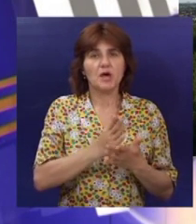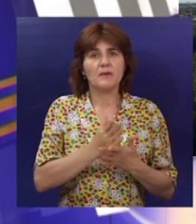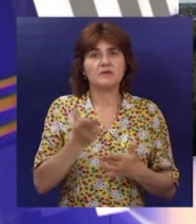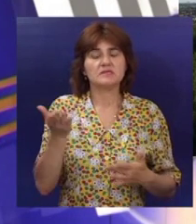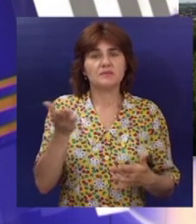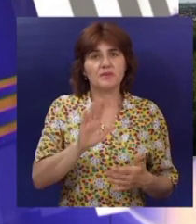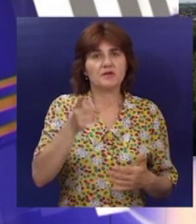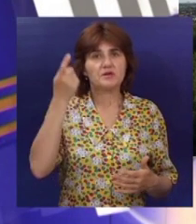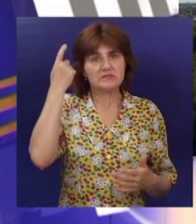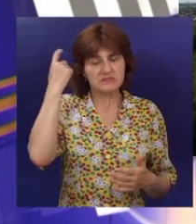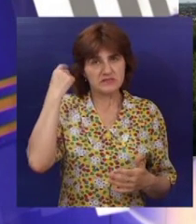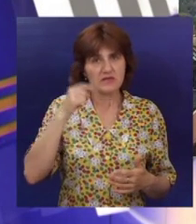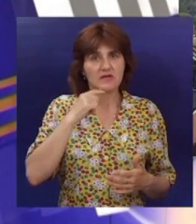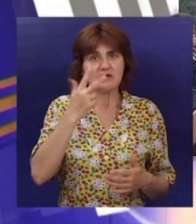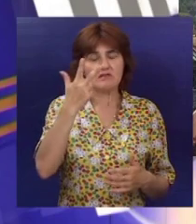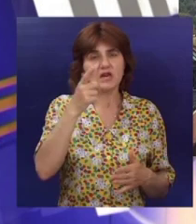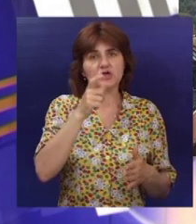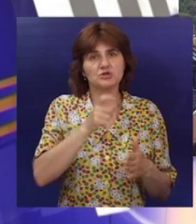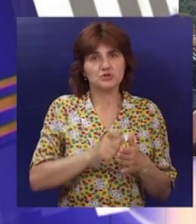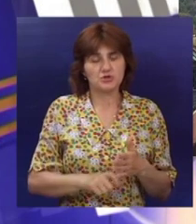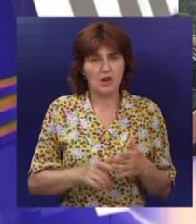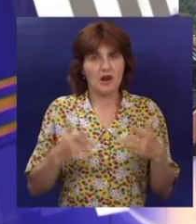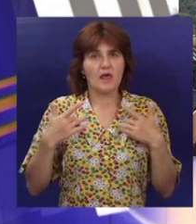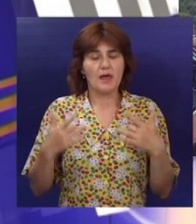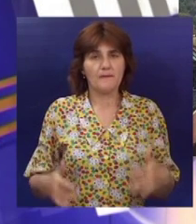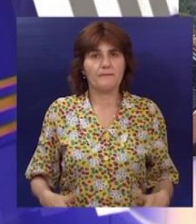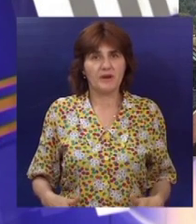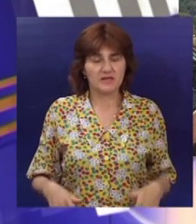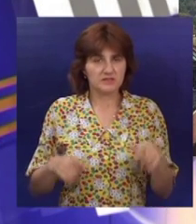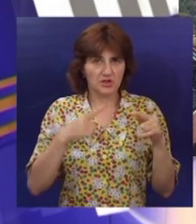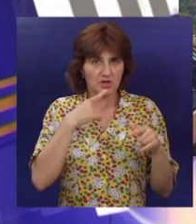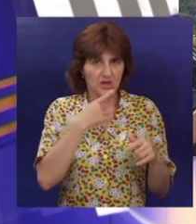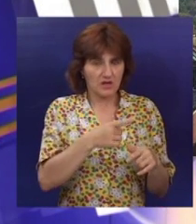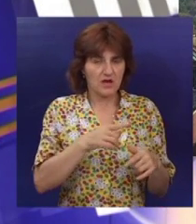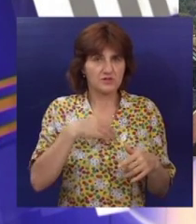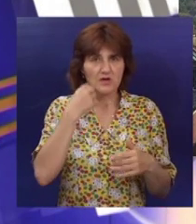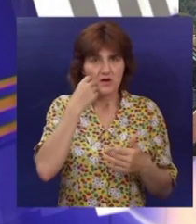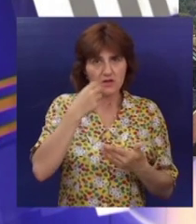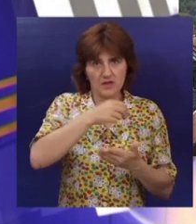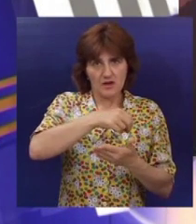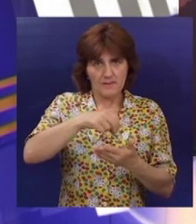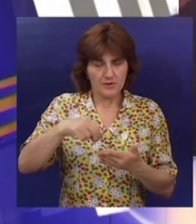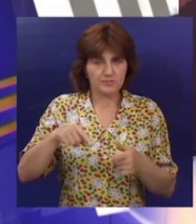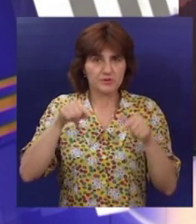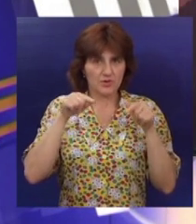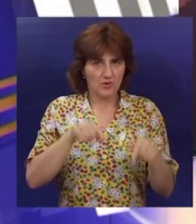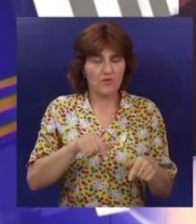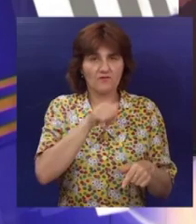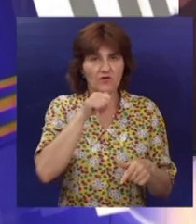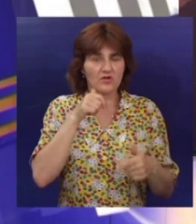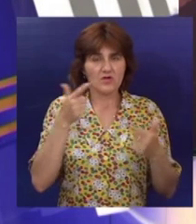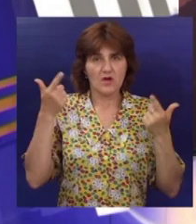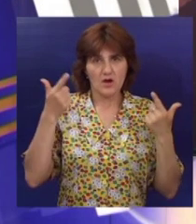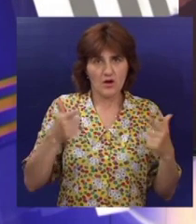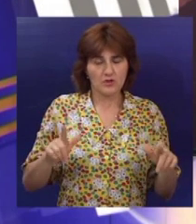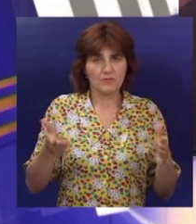delegirati predsednika i sekretara Skupštine, kao i tri člana veća. Predsednik gradskog odbora ove stranke rekao je nakon potpisivanja da je učešće ove stranke u